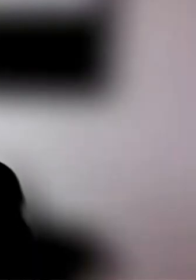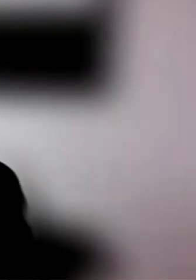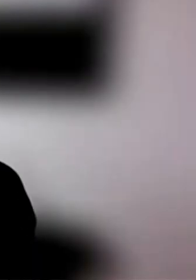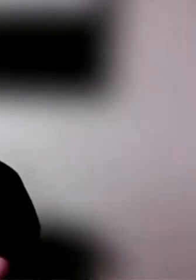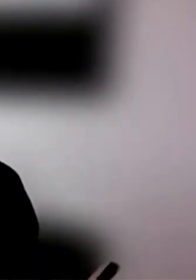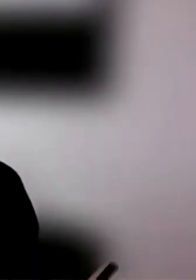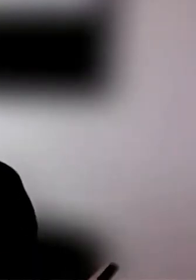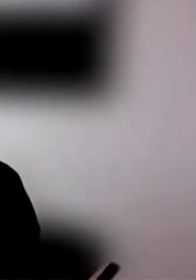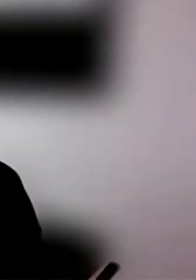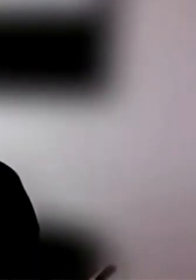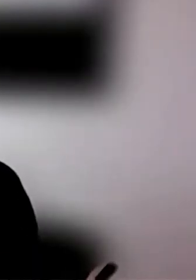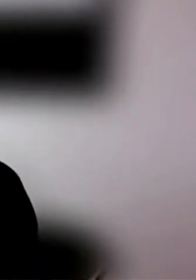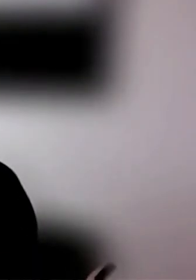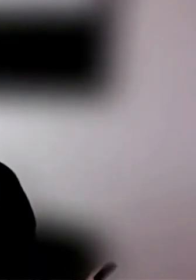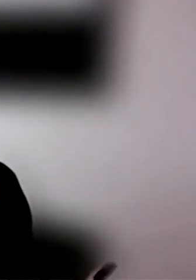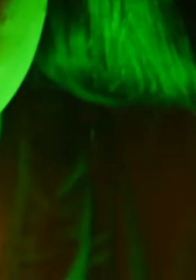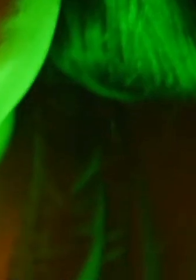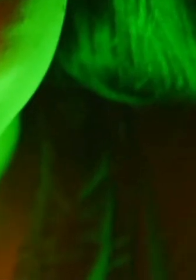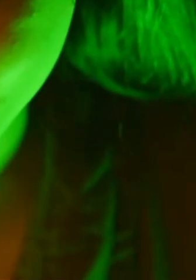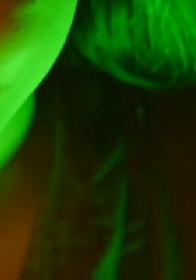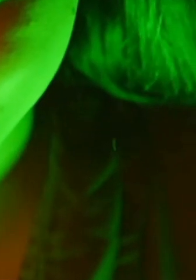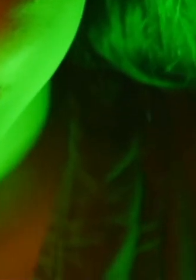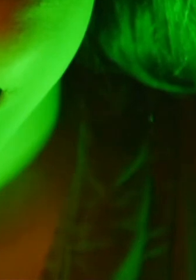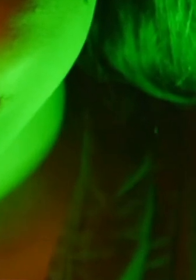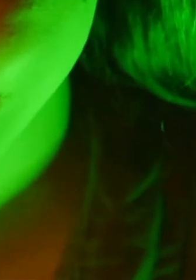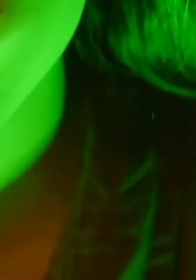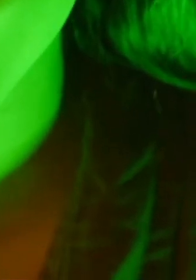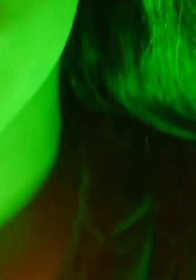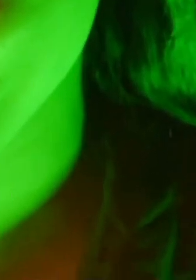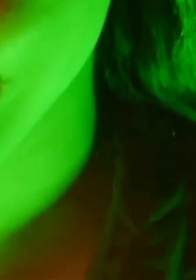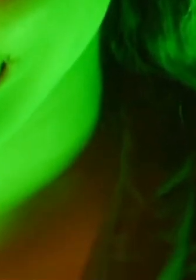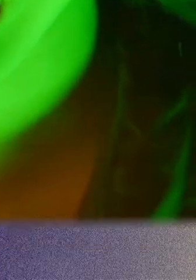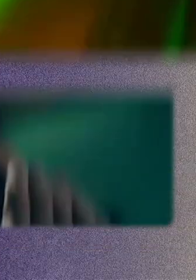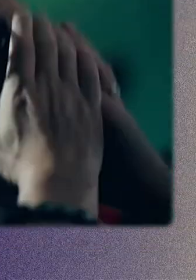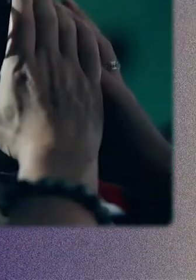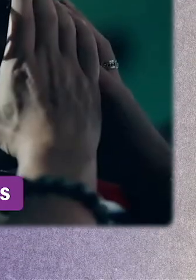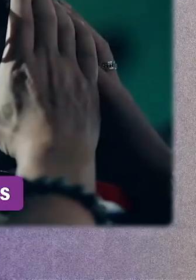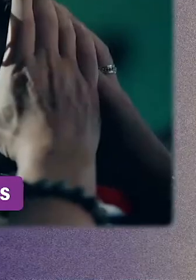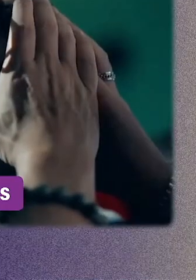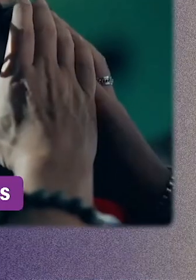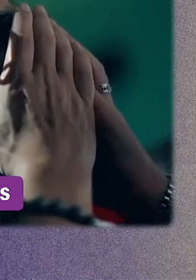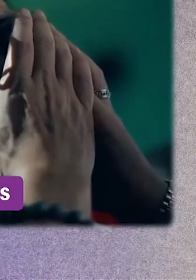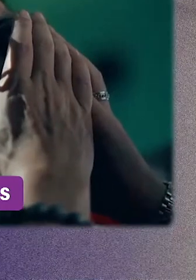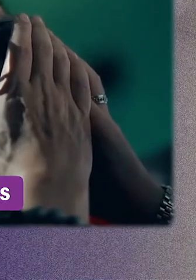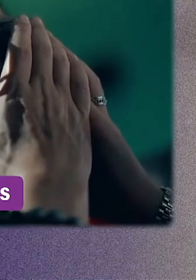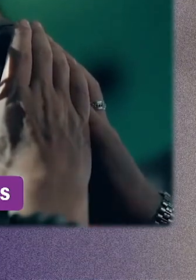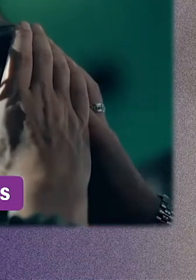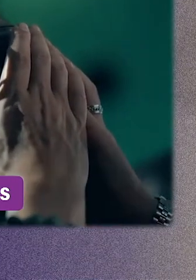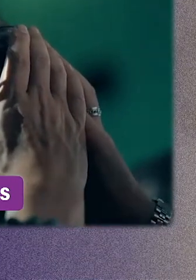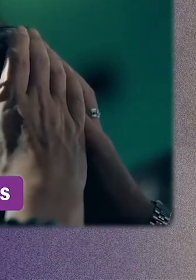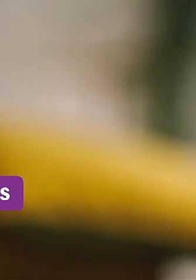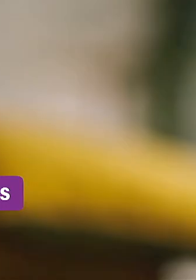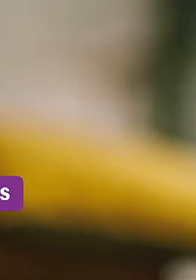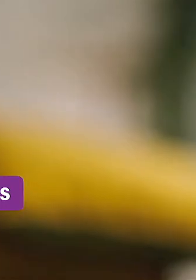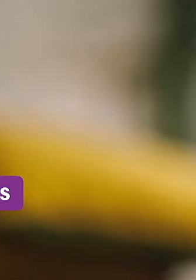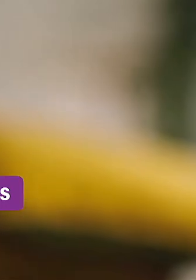of boost better horrorie kn and are people